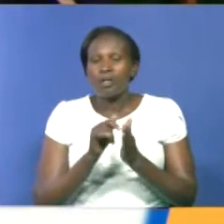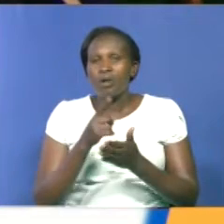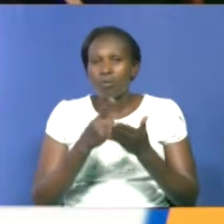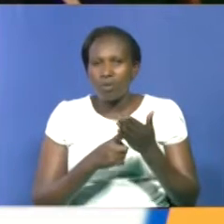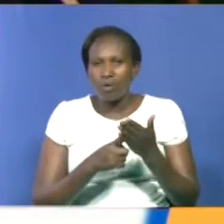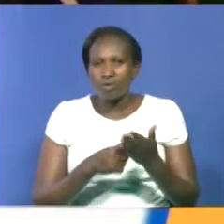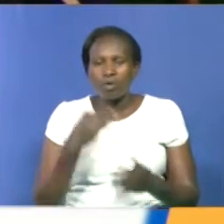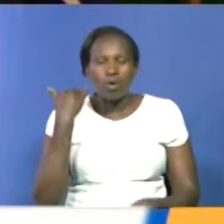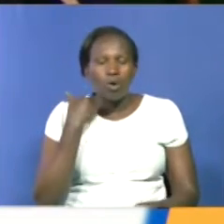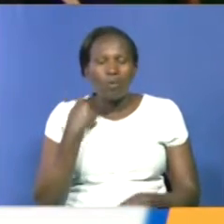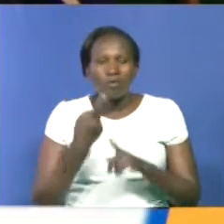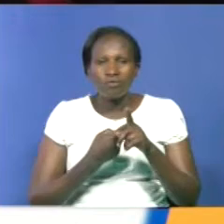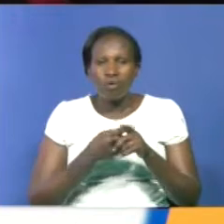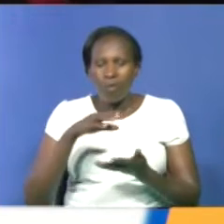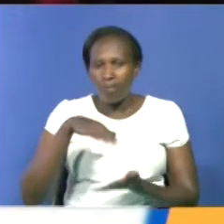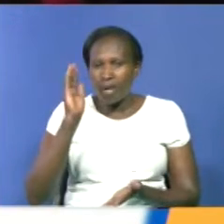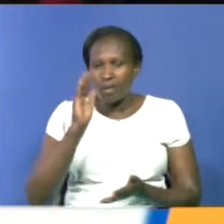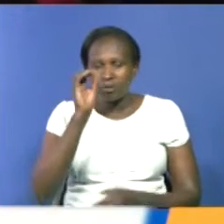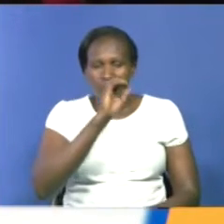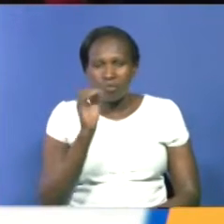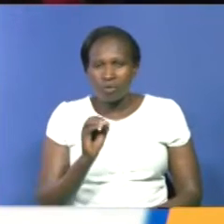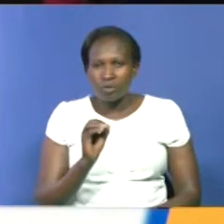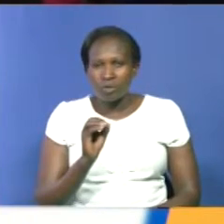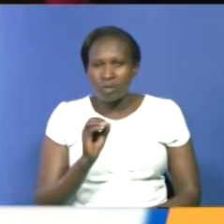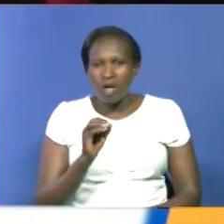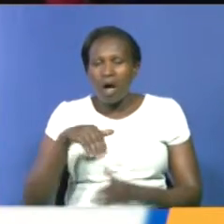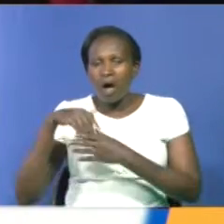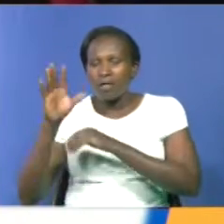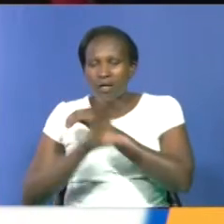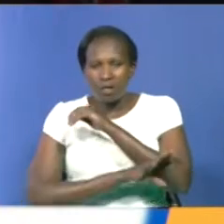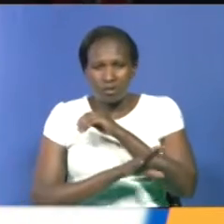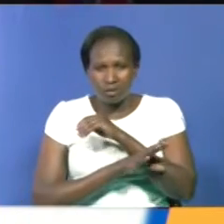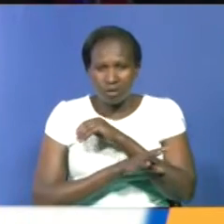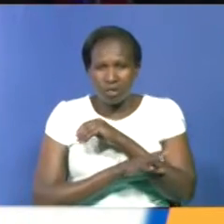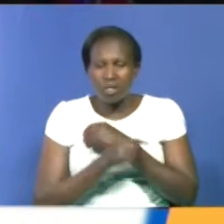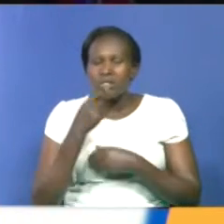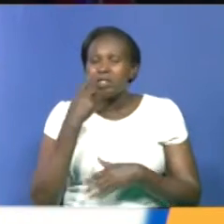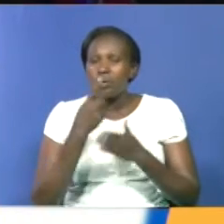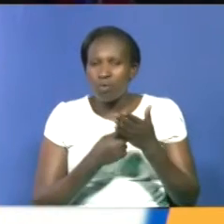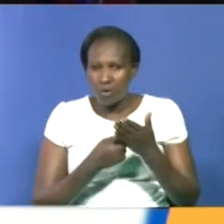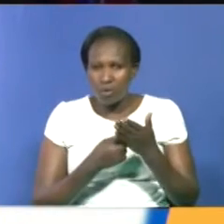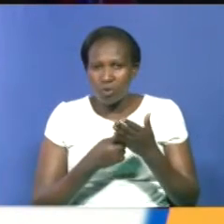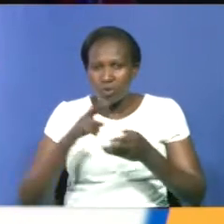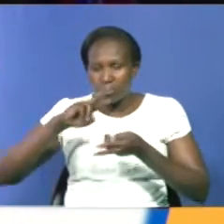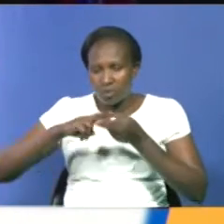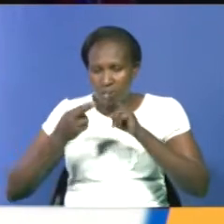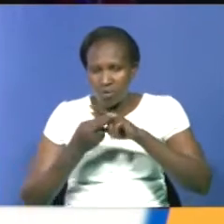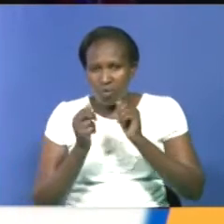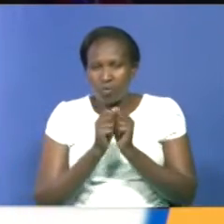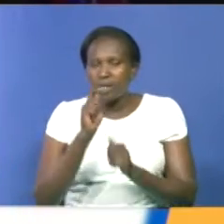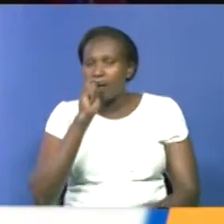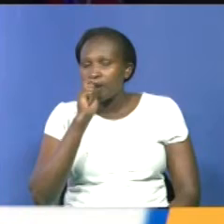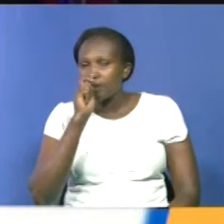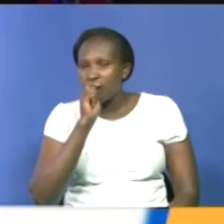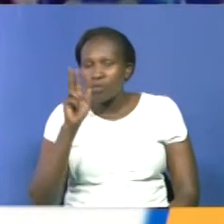matapeli wanaonufaika kwa asilimia kubwa. Na nchini Zanzibar, Rais Ali Mohamed Shein amesema kwa ushirikiano na Tanzania watatumia